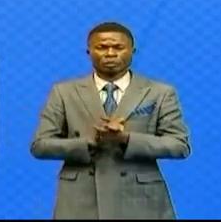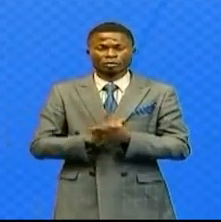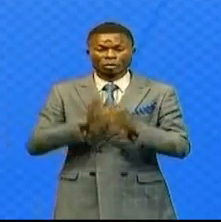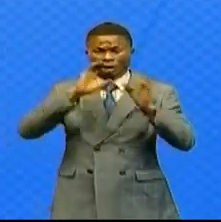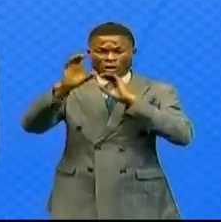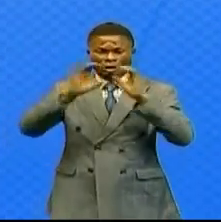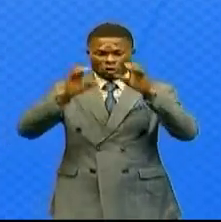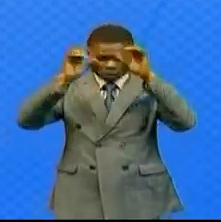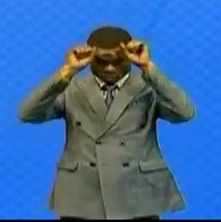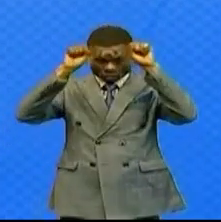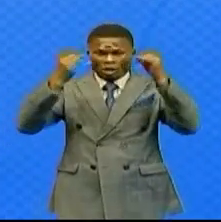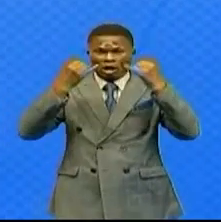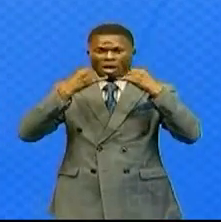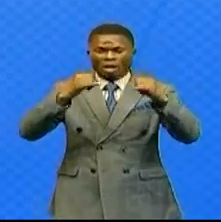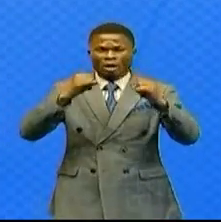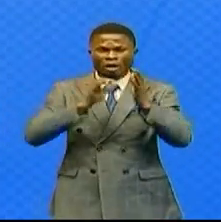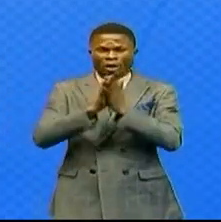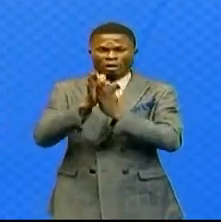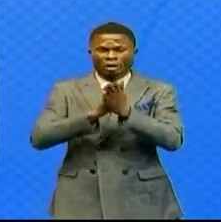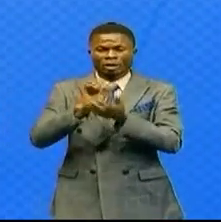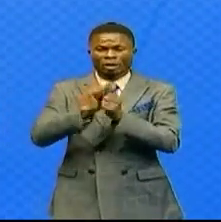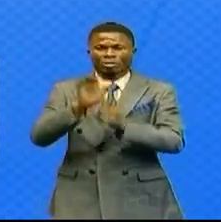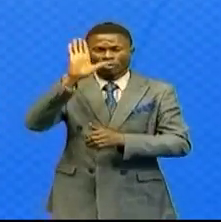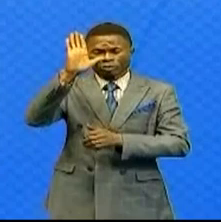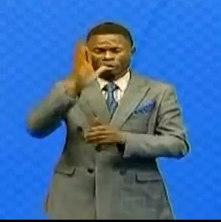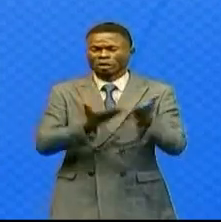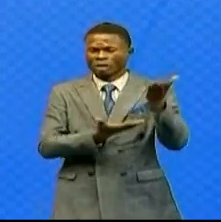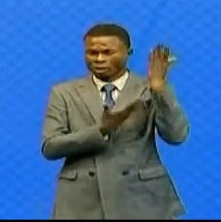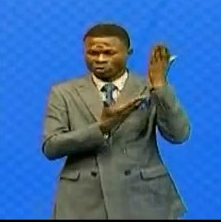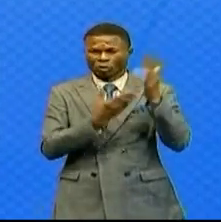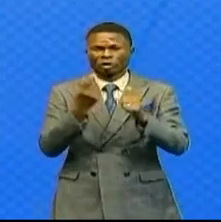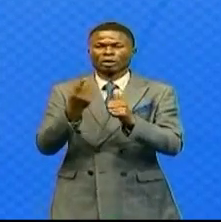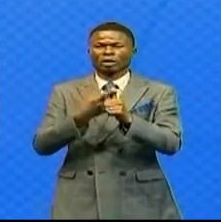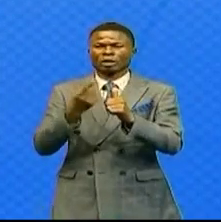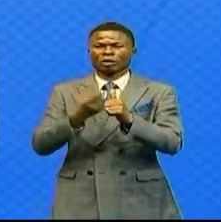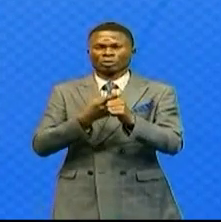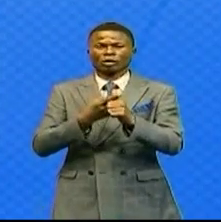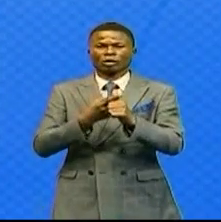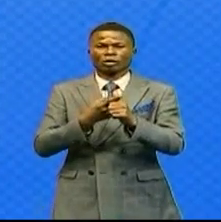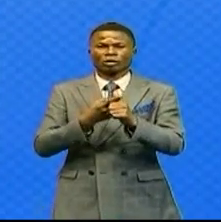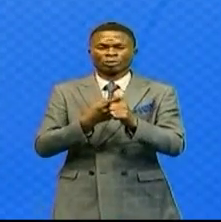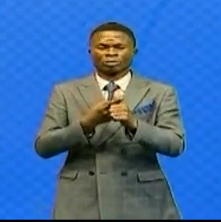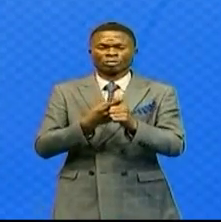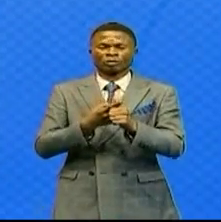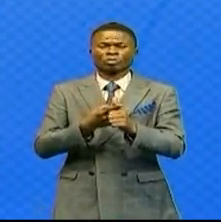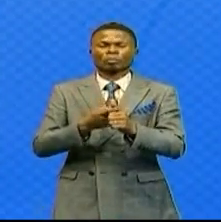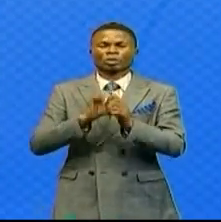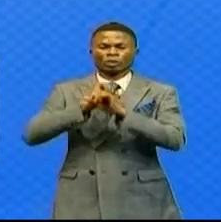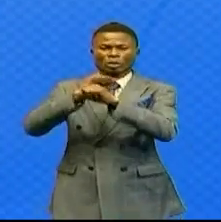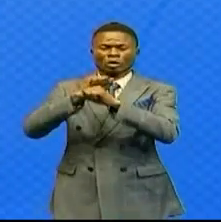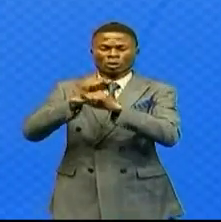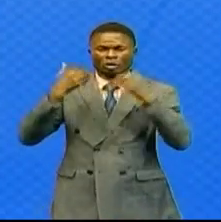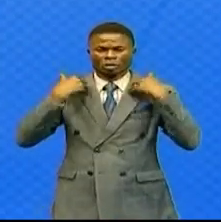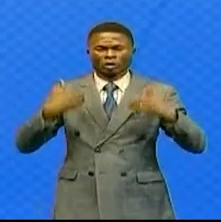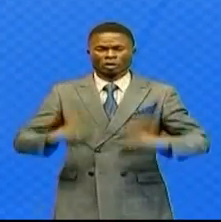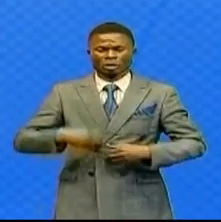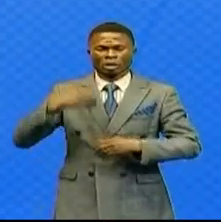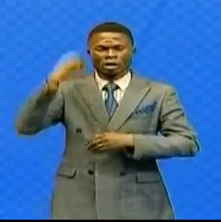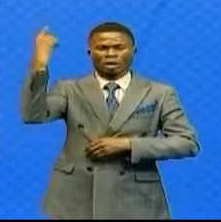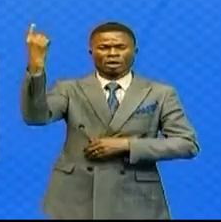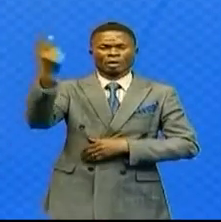communication du président de la République a porté sur 5 points principaux, à savoir 1. De la couverture santé